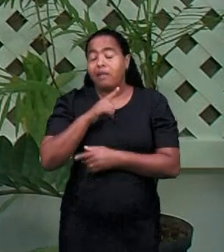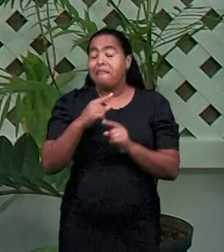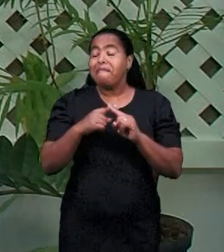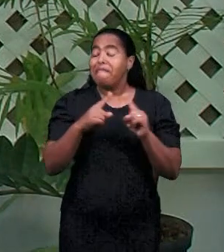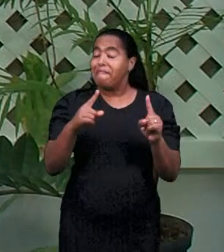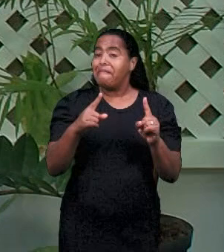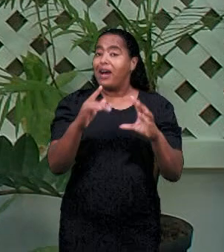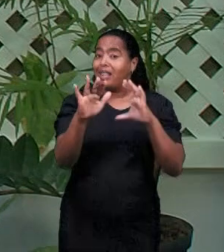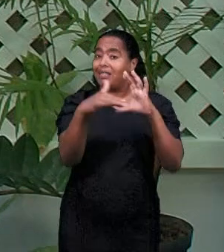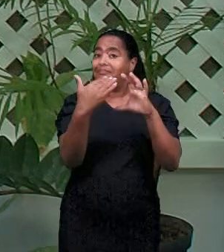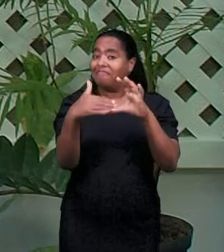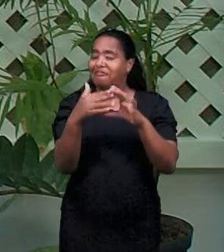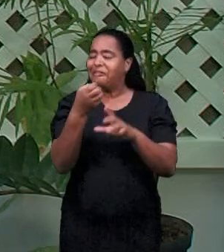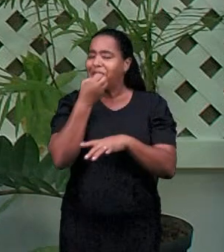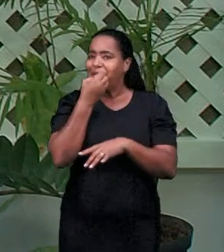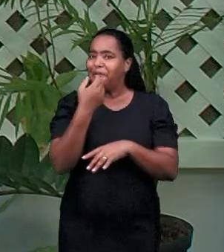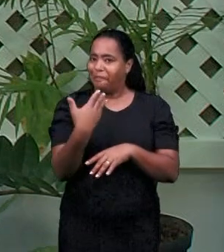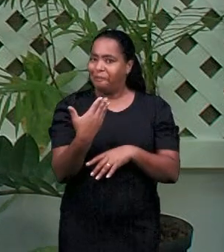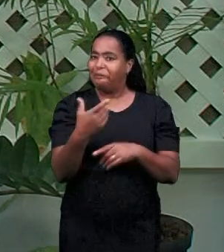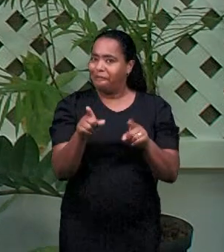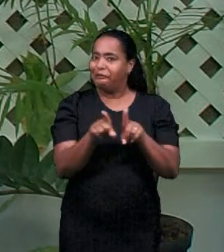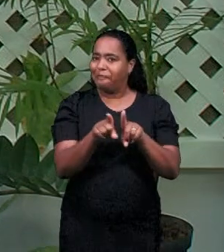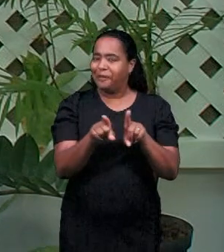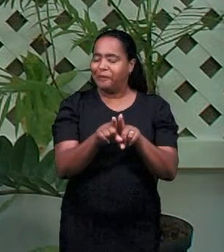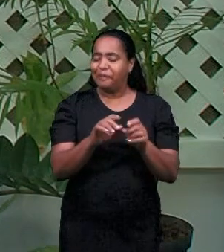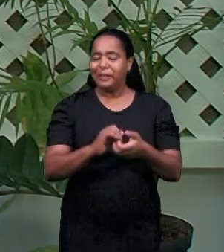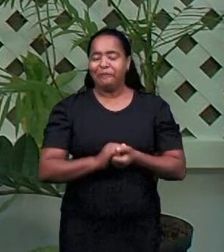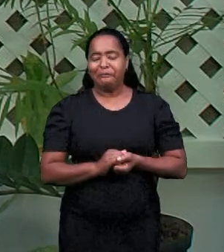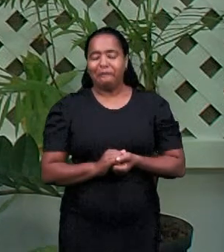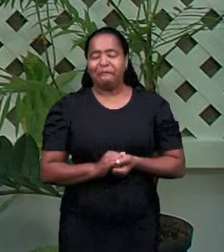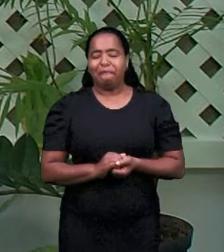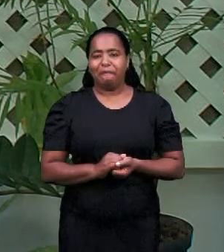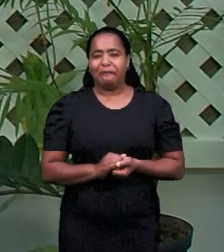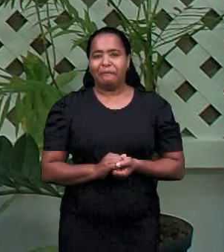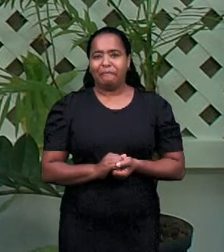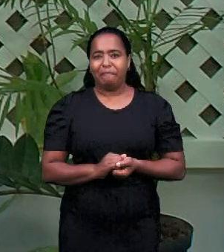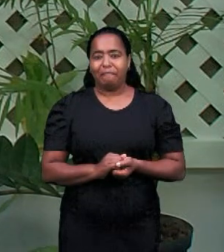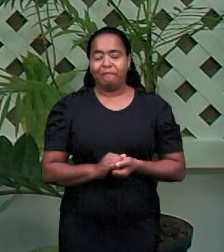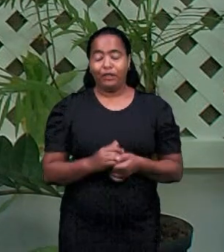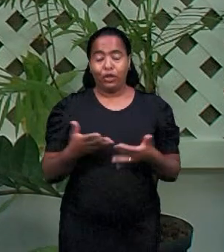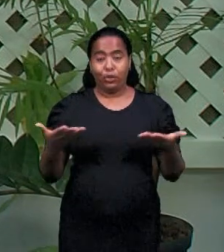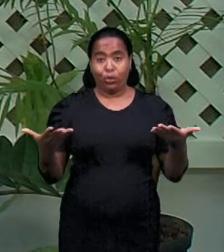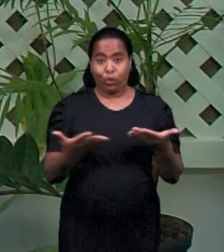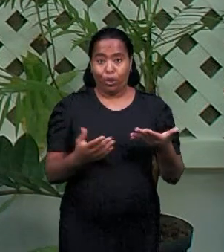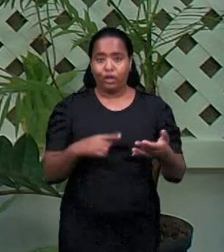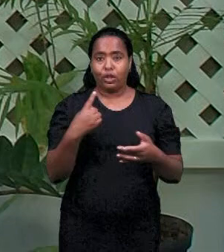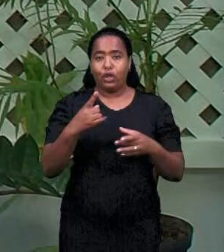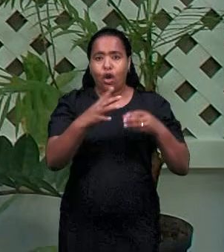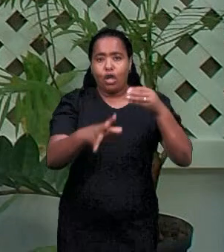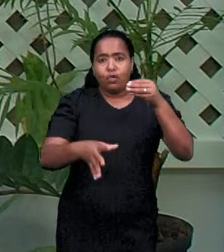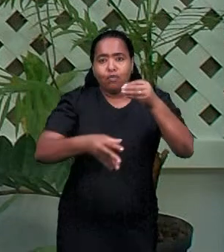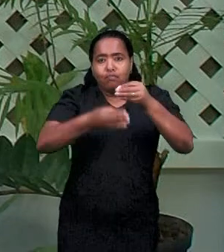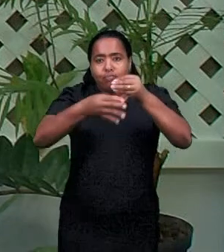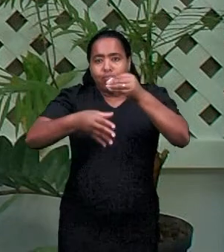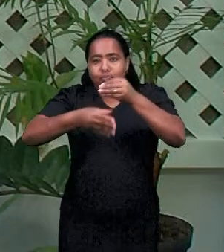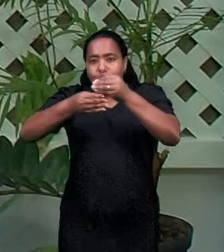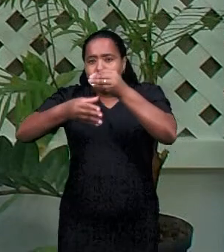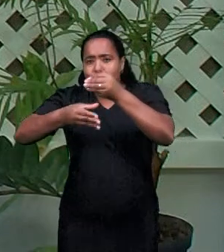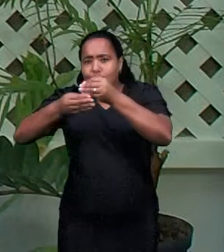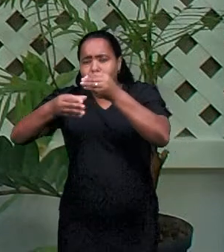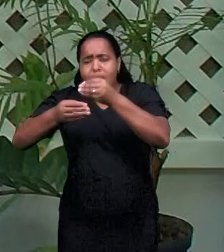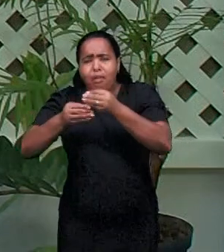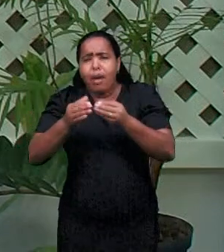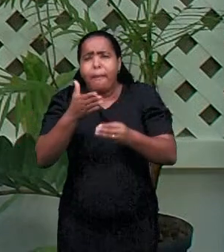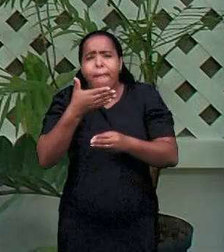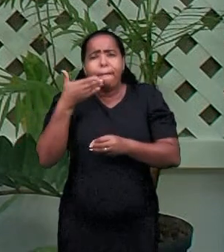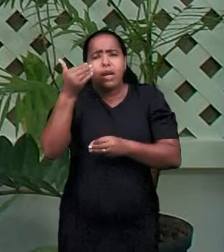de manière un peu vague, mais ont participé. Nous voulons rajouter, améliorer un peu quelques réponses